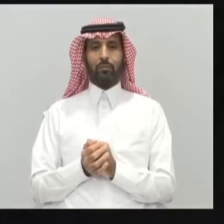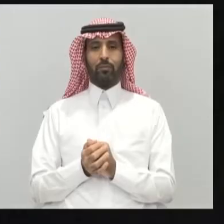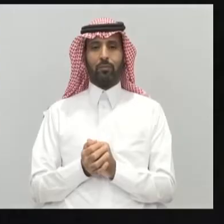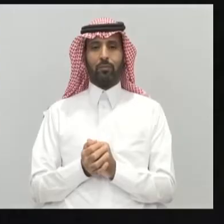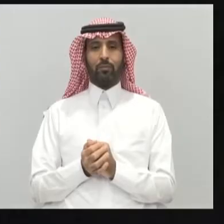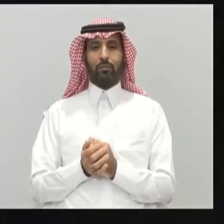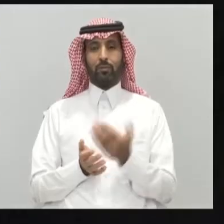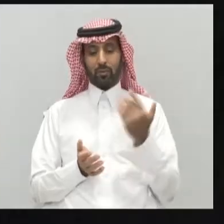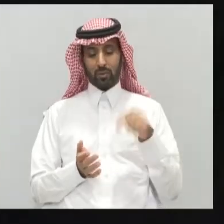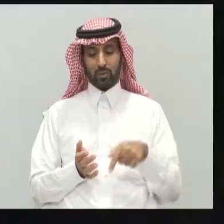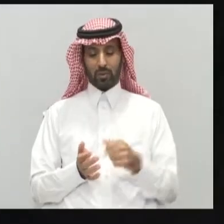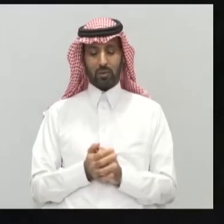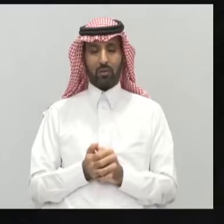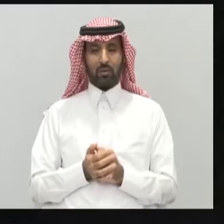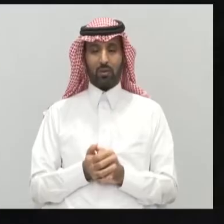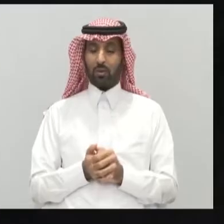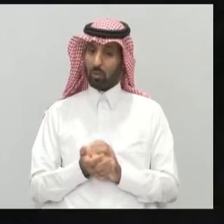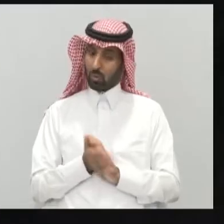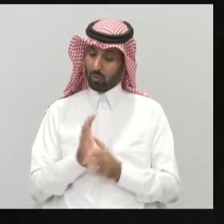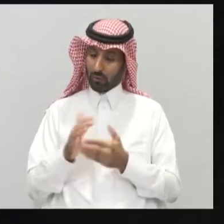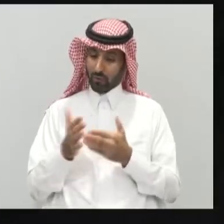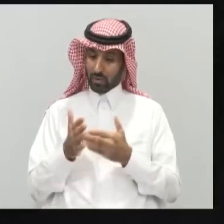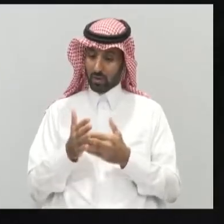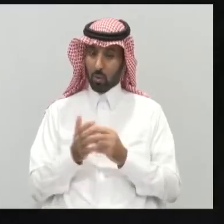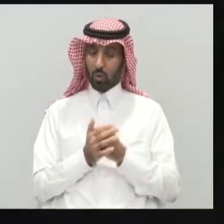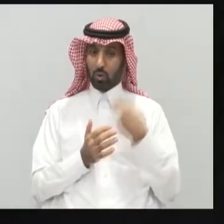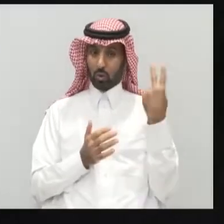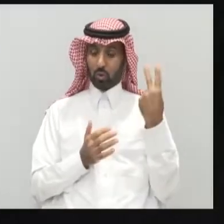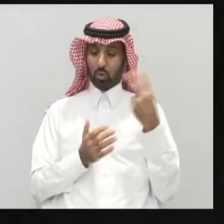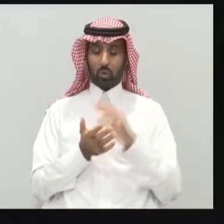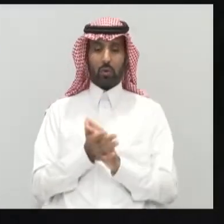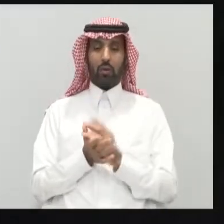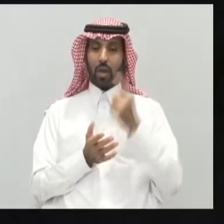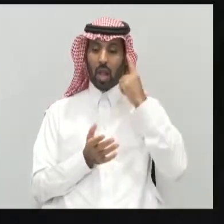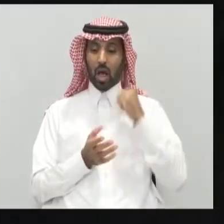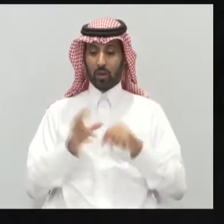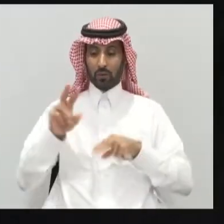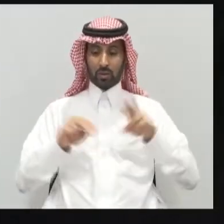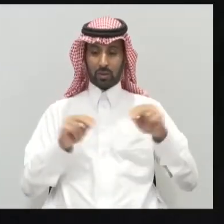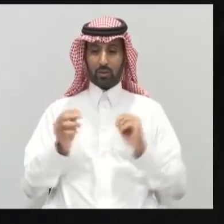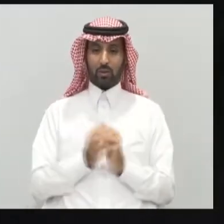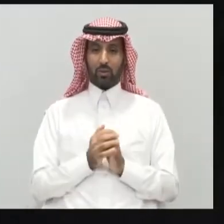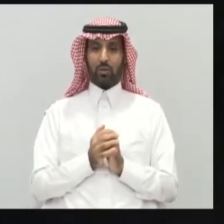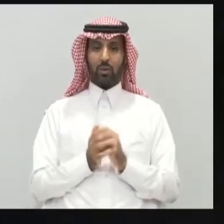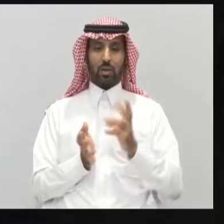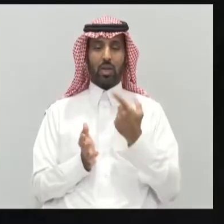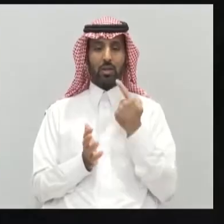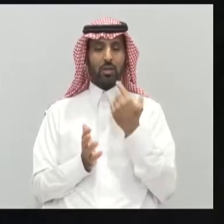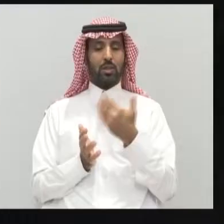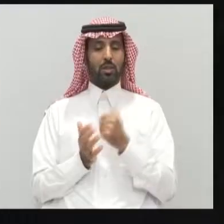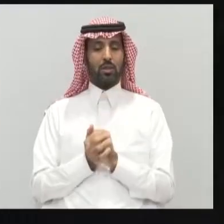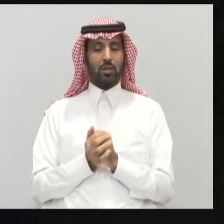إن شاء الله today we will finish our unit, unit 2, life stories. We will do the last lesson